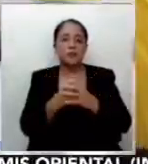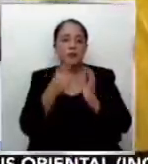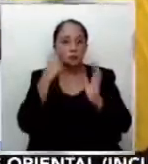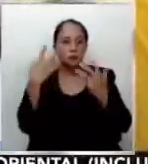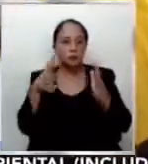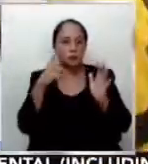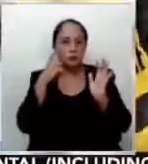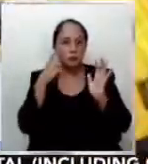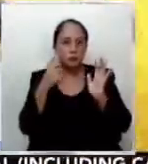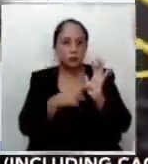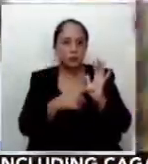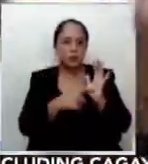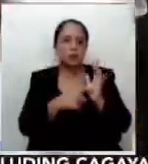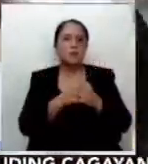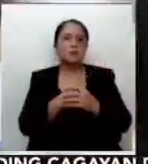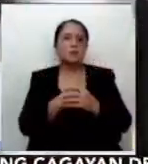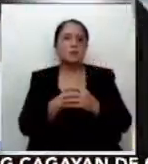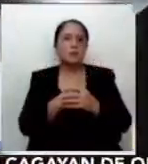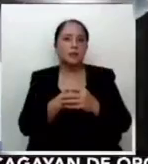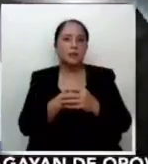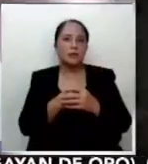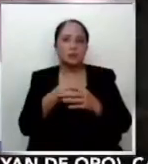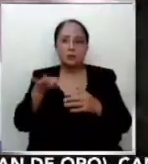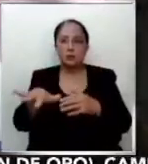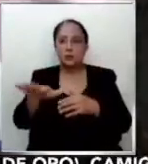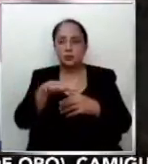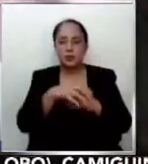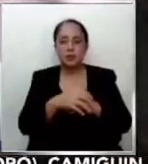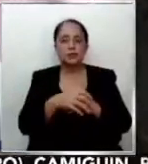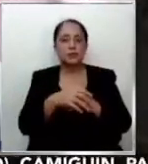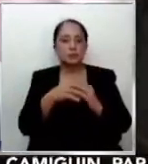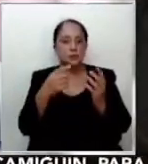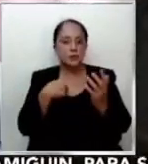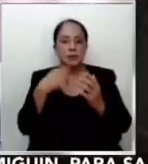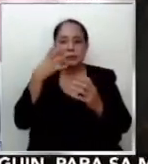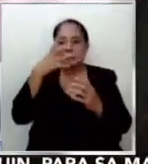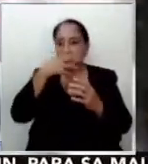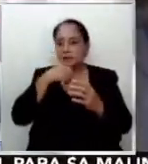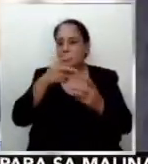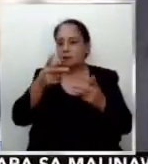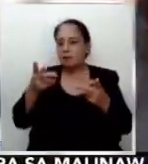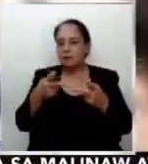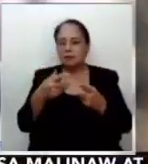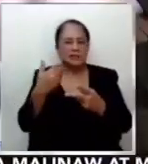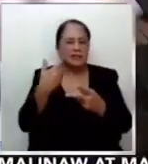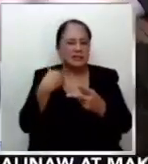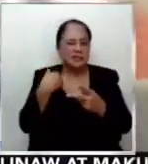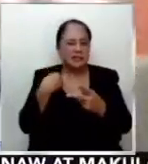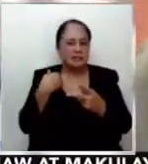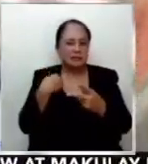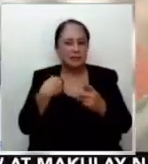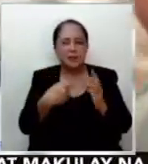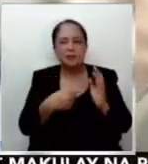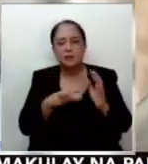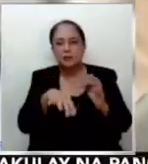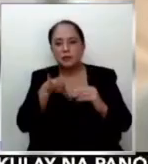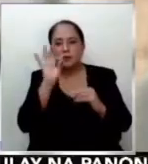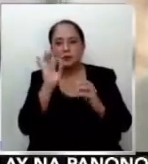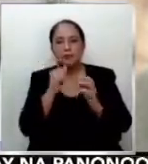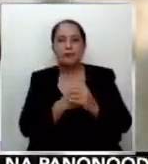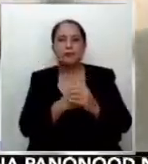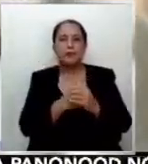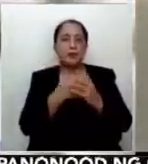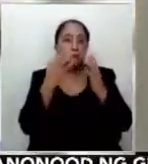sites sa bansa at pagbibigay pansin sa magagandang lugar na hindi pa masyadong nadidiskubre. Ang desisyon sa